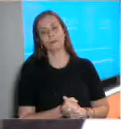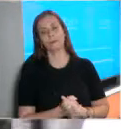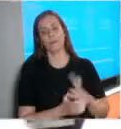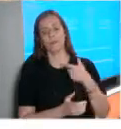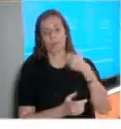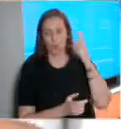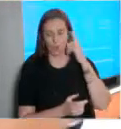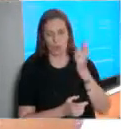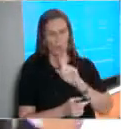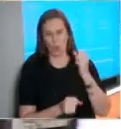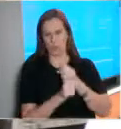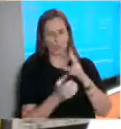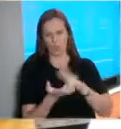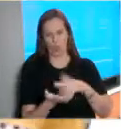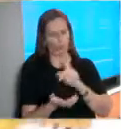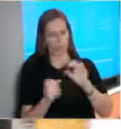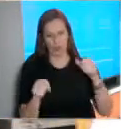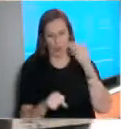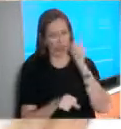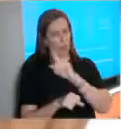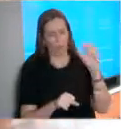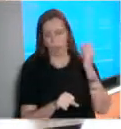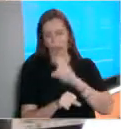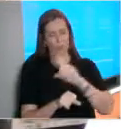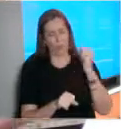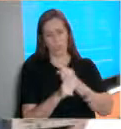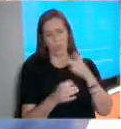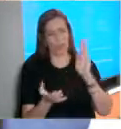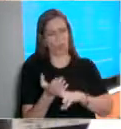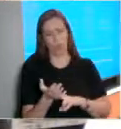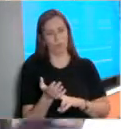והערכה שלי, לא, הוא לא עושה נכון, הוא לא עשה צעד נכון.